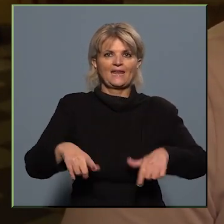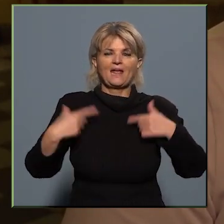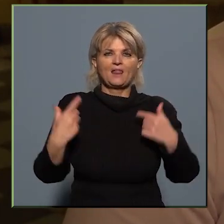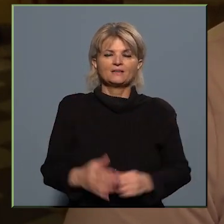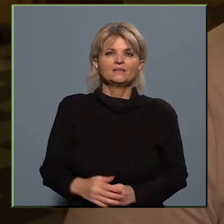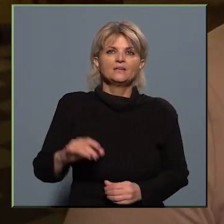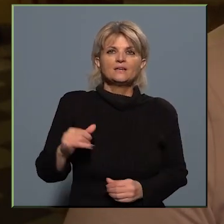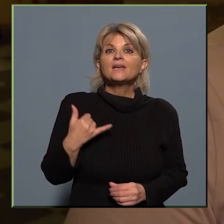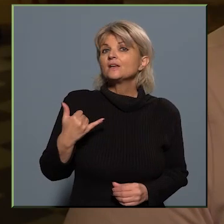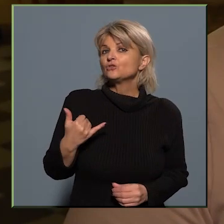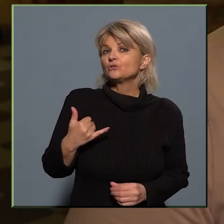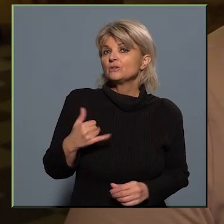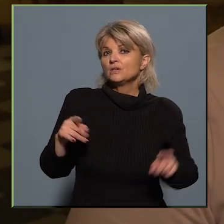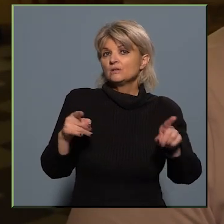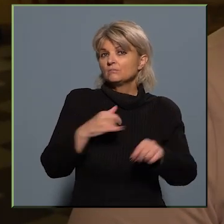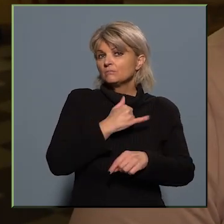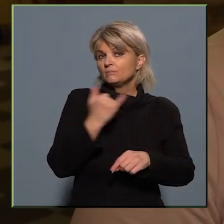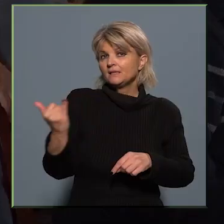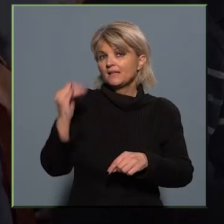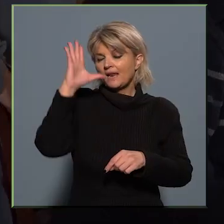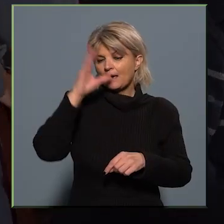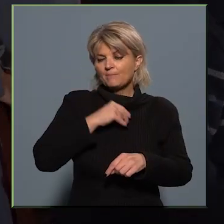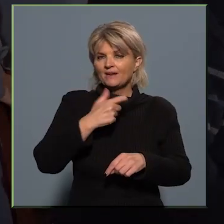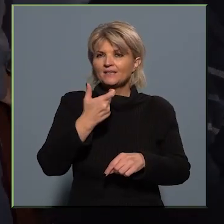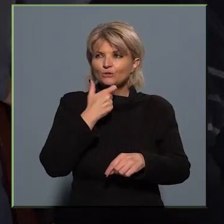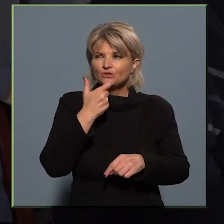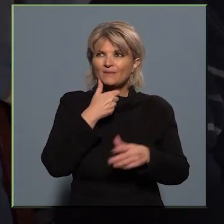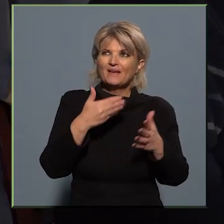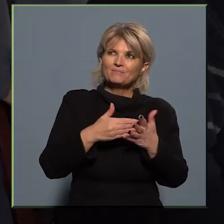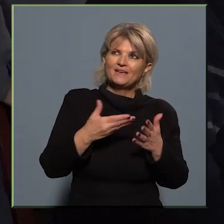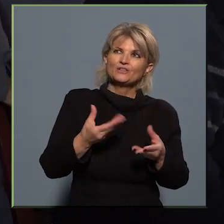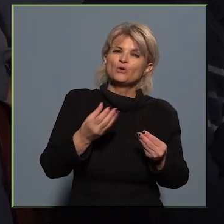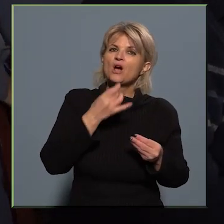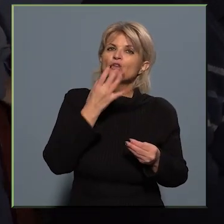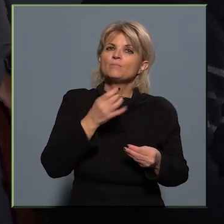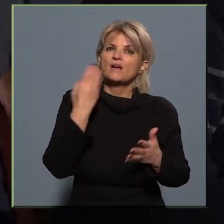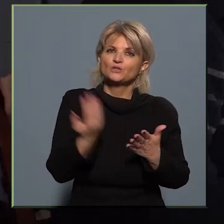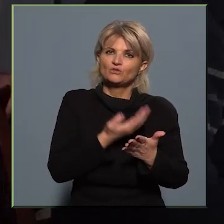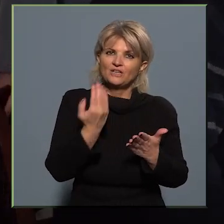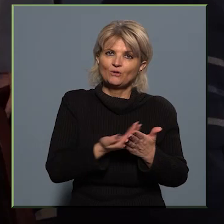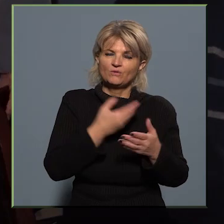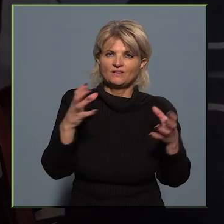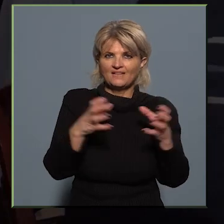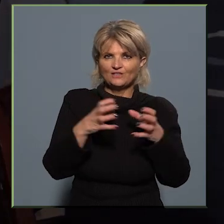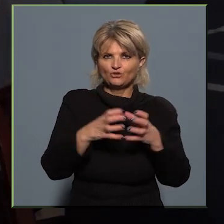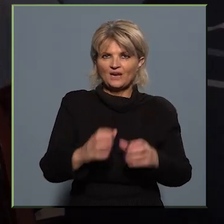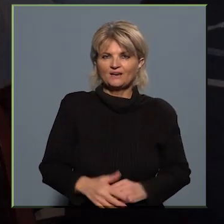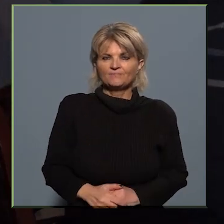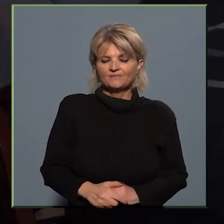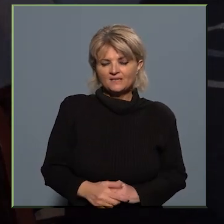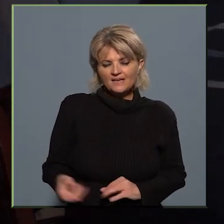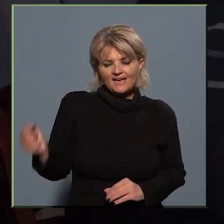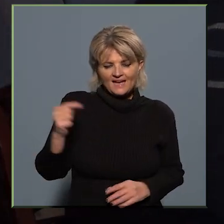és mint ahogy minden embernek, az időseknek még sokkal jobban szükségük van a társaságra, és